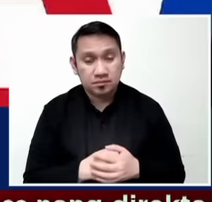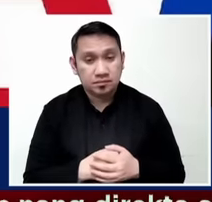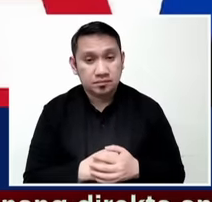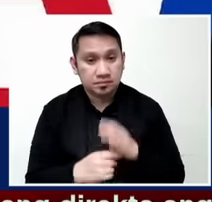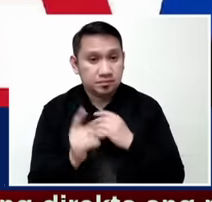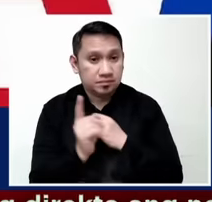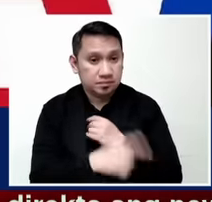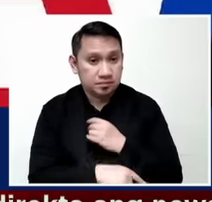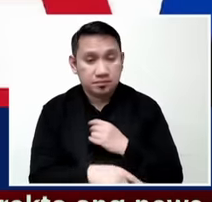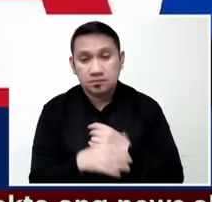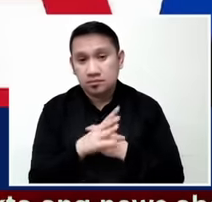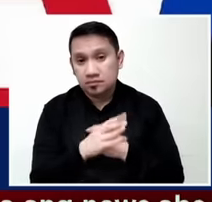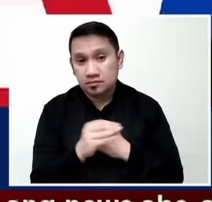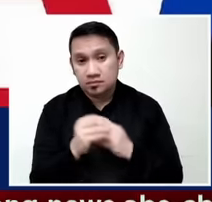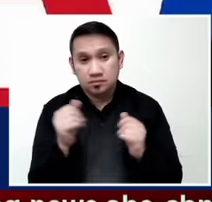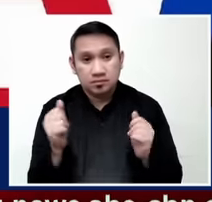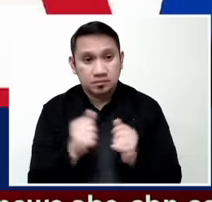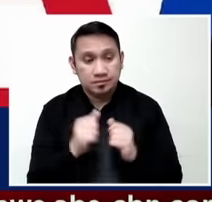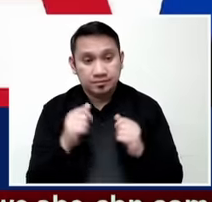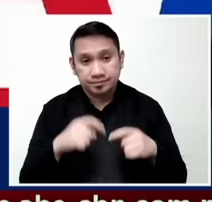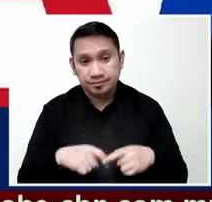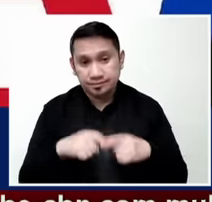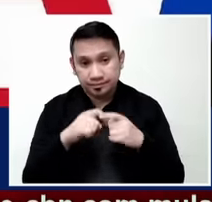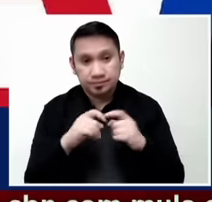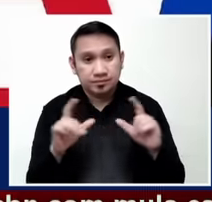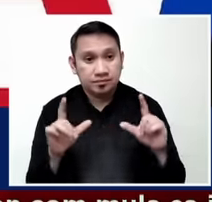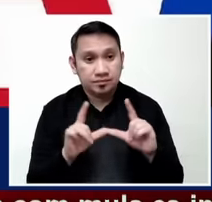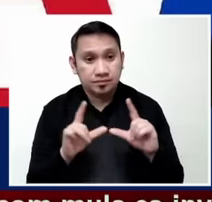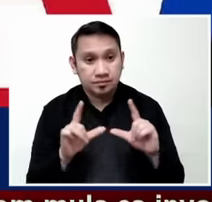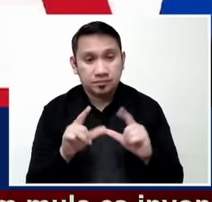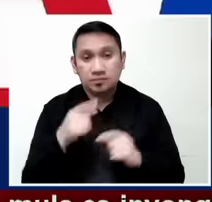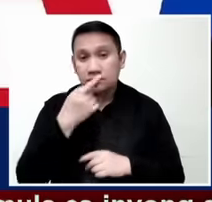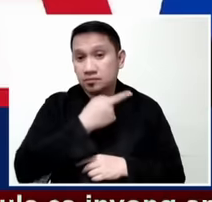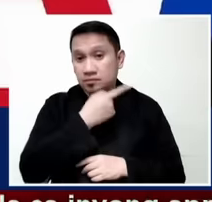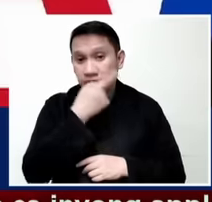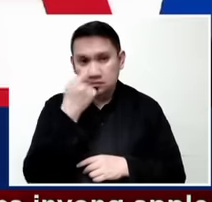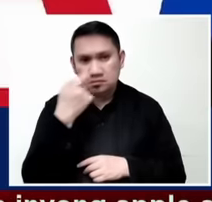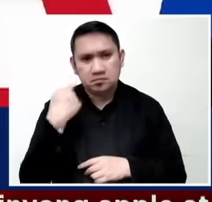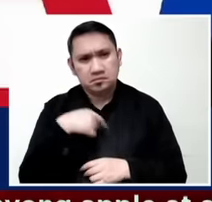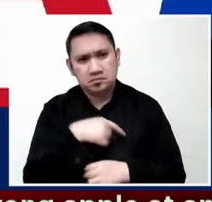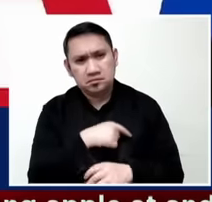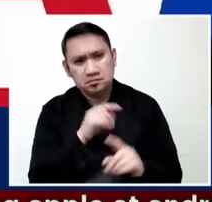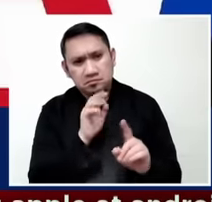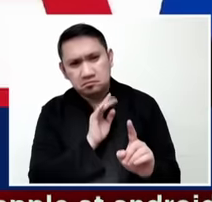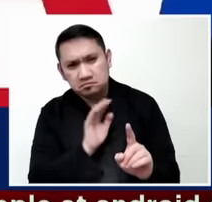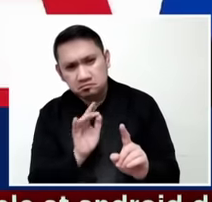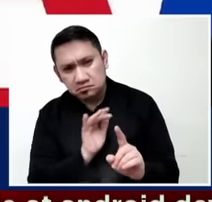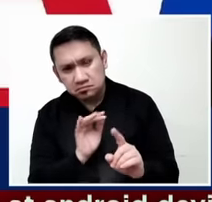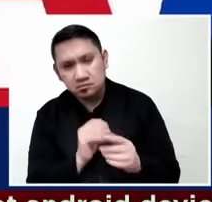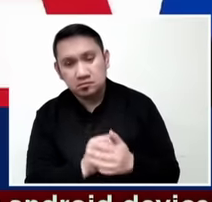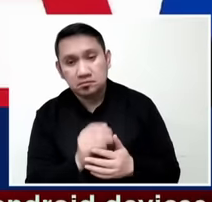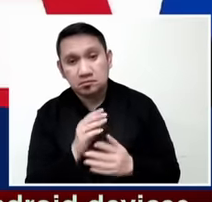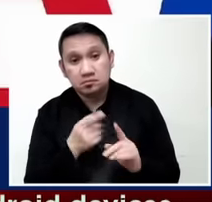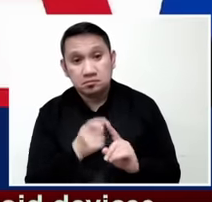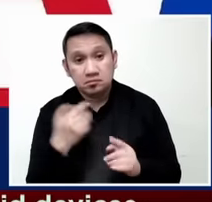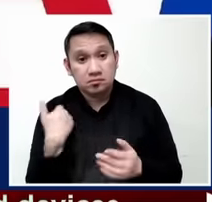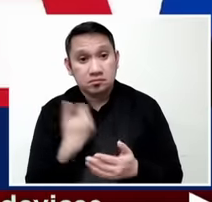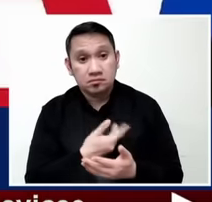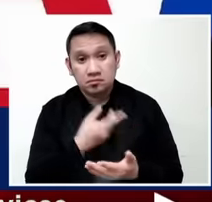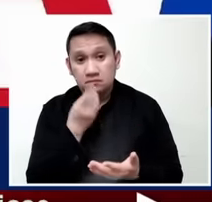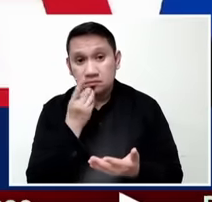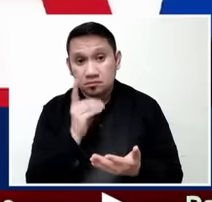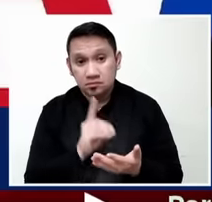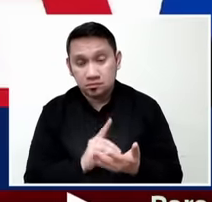at sinamahan ng suspension ng license. Dahil may napupuna po kami, ayon sa aming datos, meron